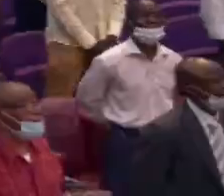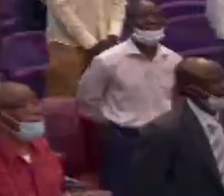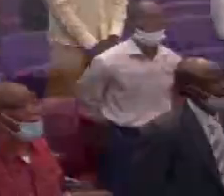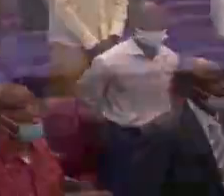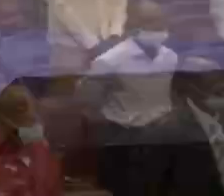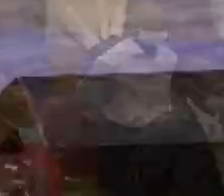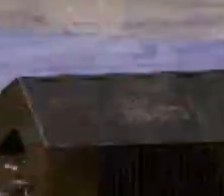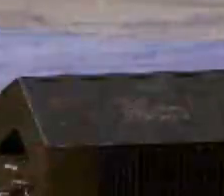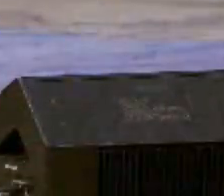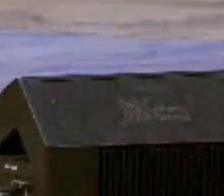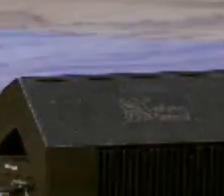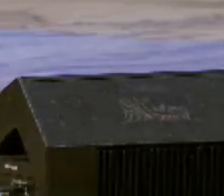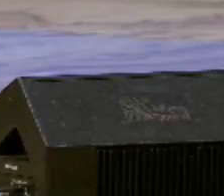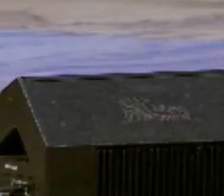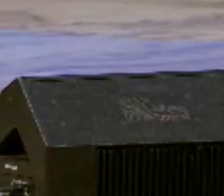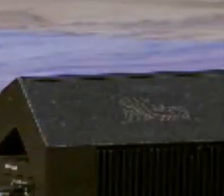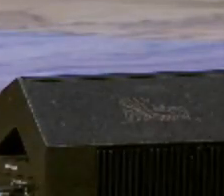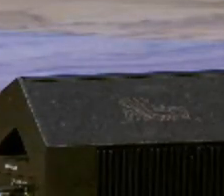heather peine